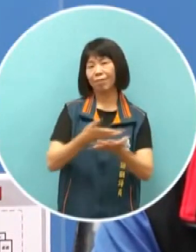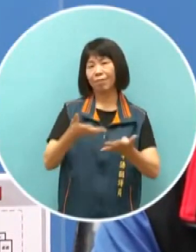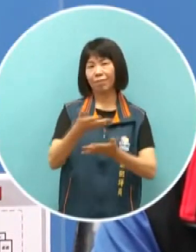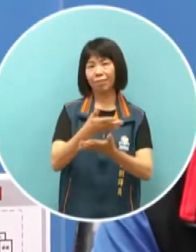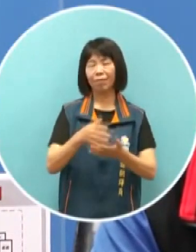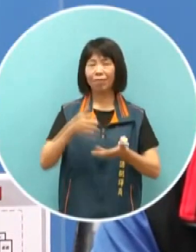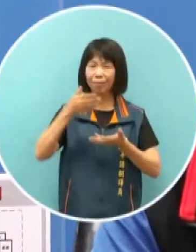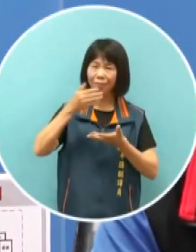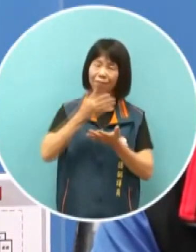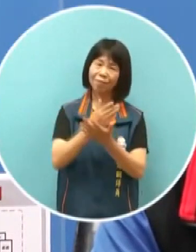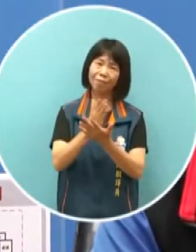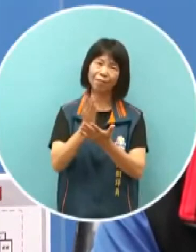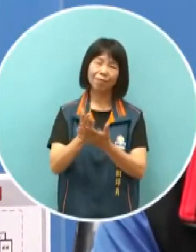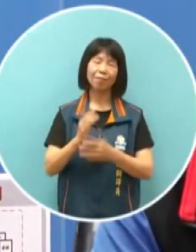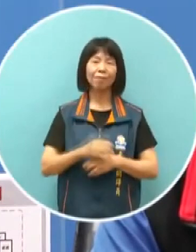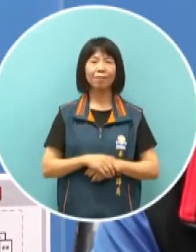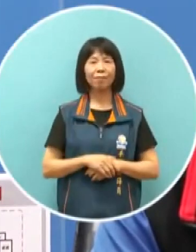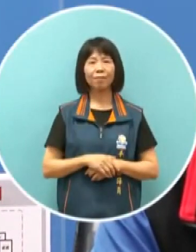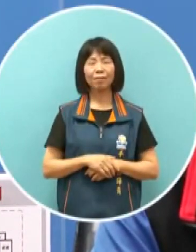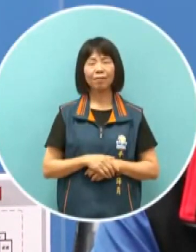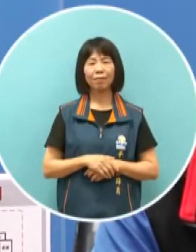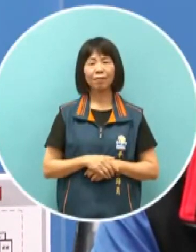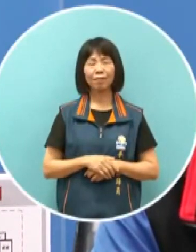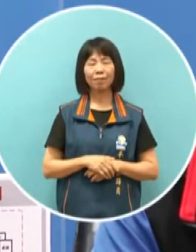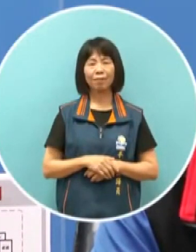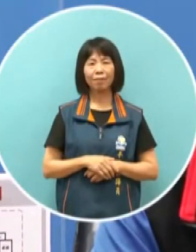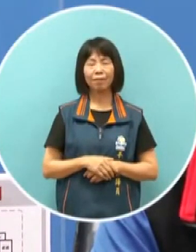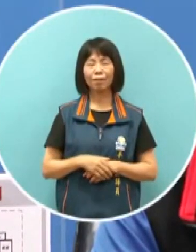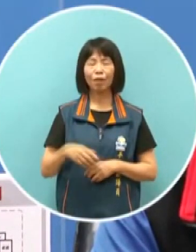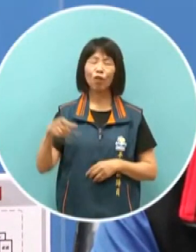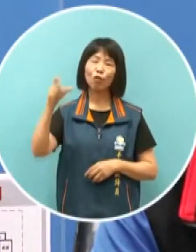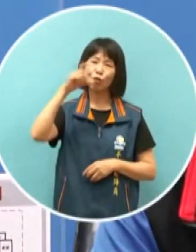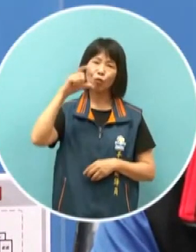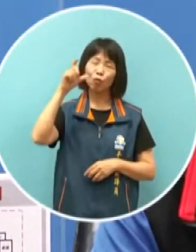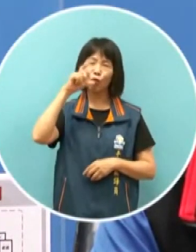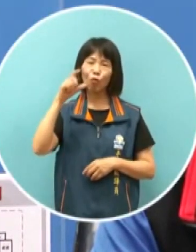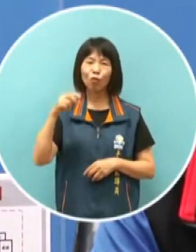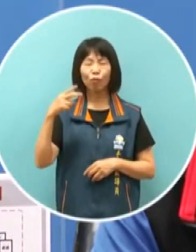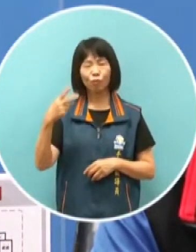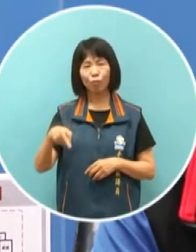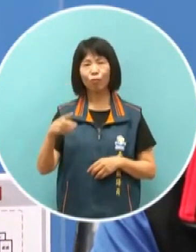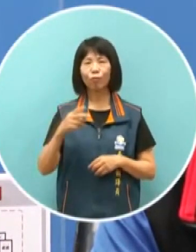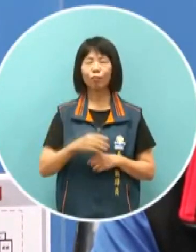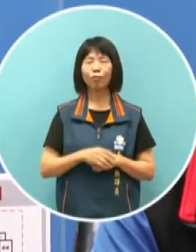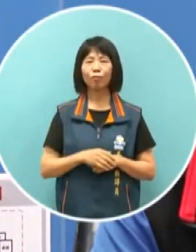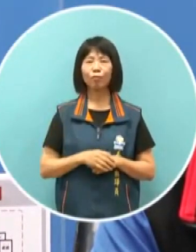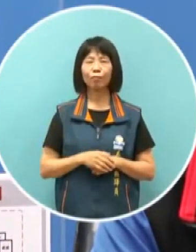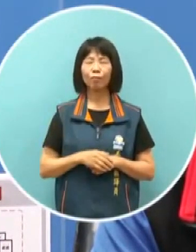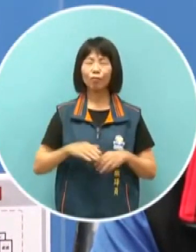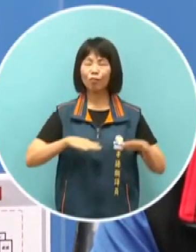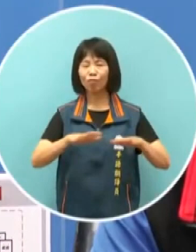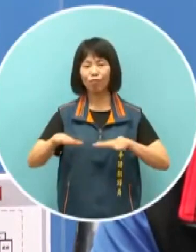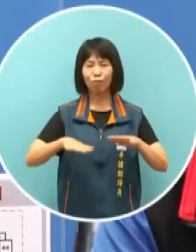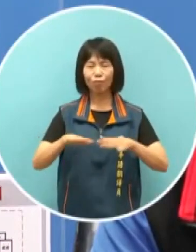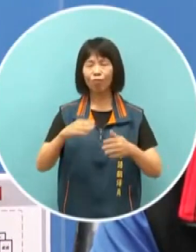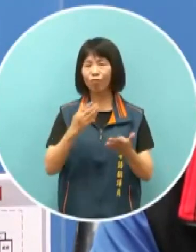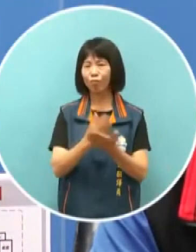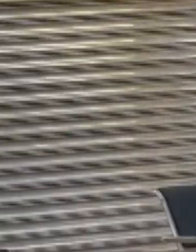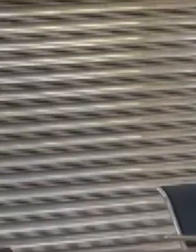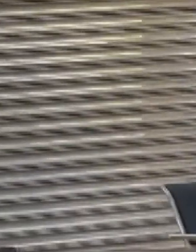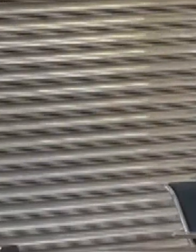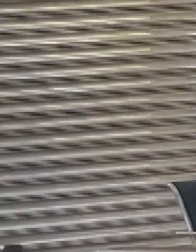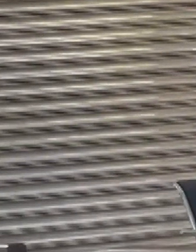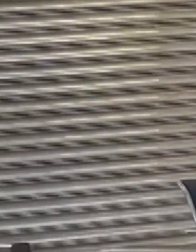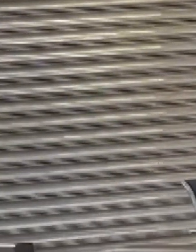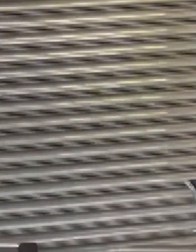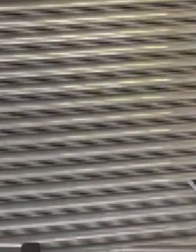啊，包括刚才讲的哈，可能就是，这个喝酒啊哈，然后一些打麻将啊哈等等这些社交活